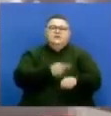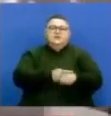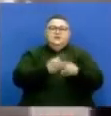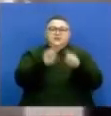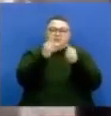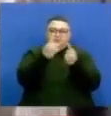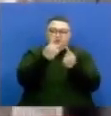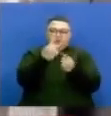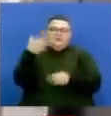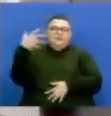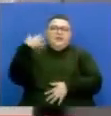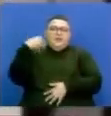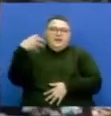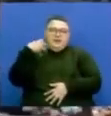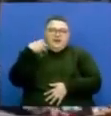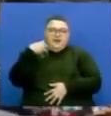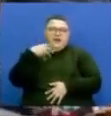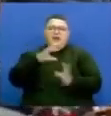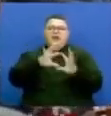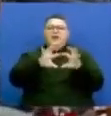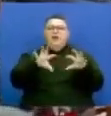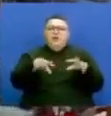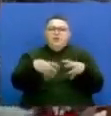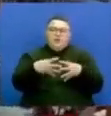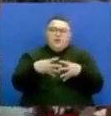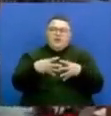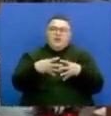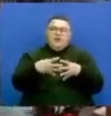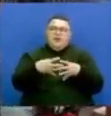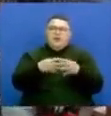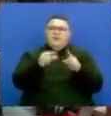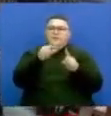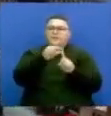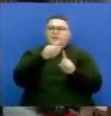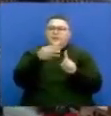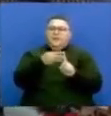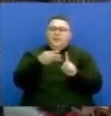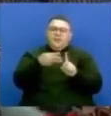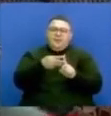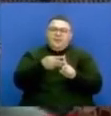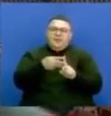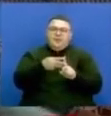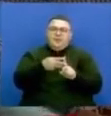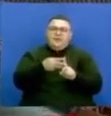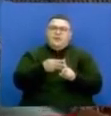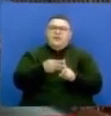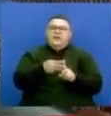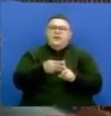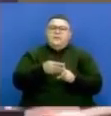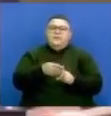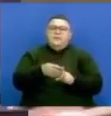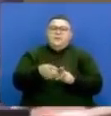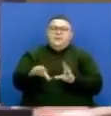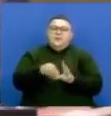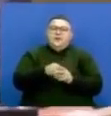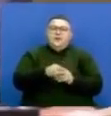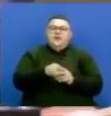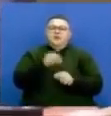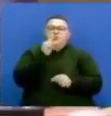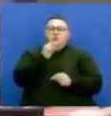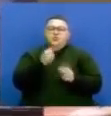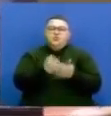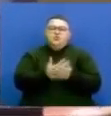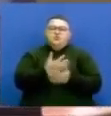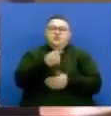York, anggota Majelis Umum PBB mengadopsi resolusi ya,